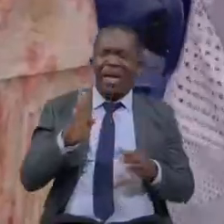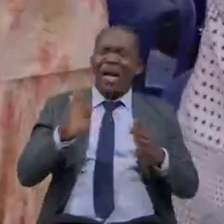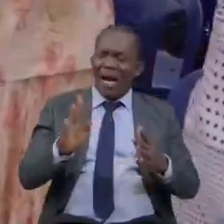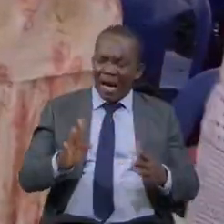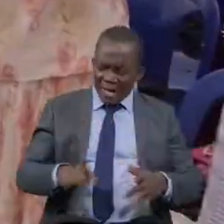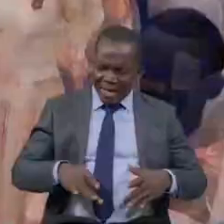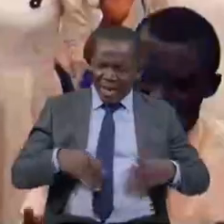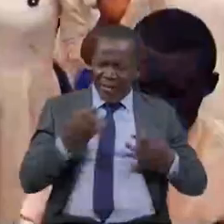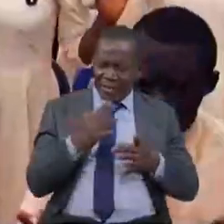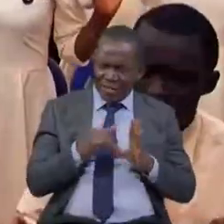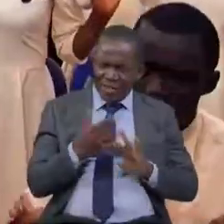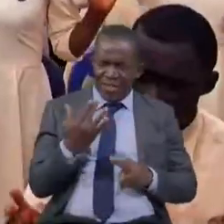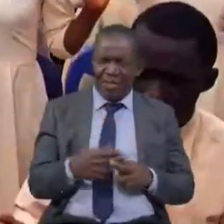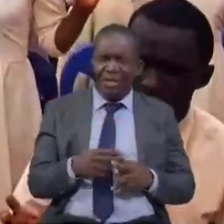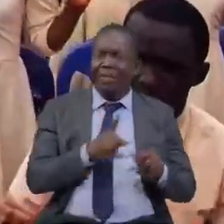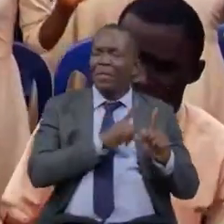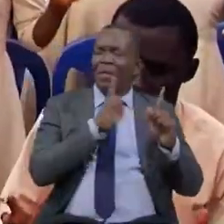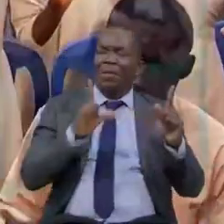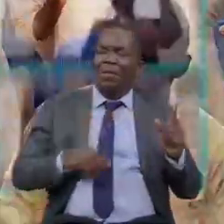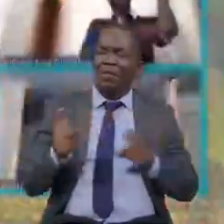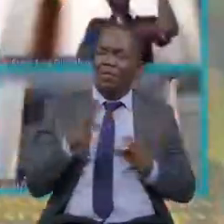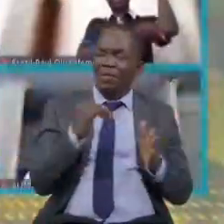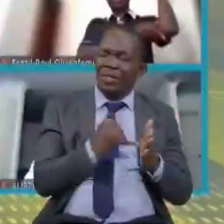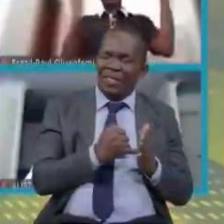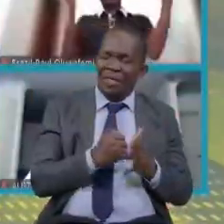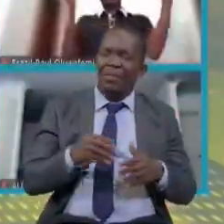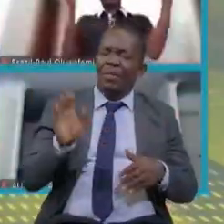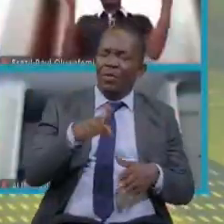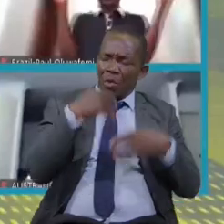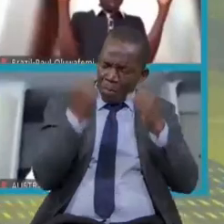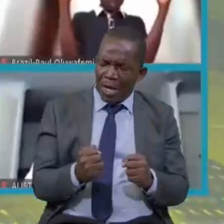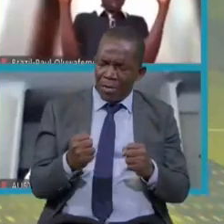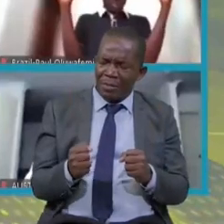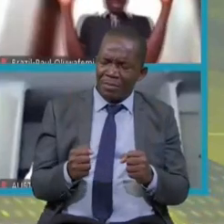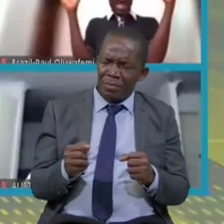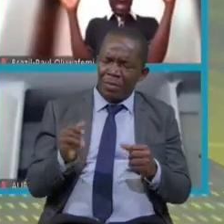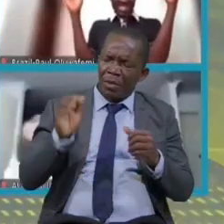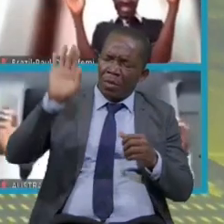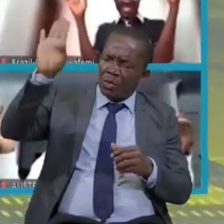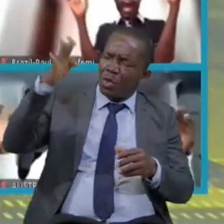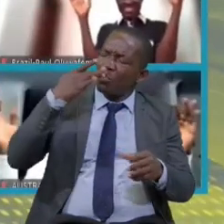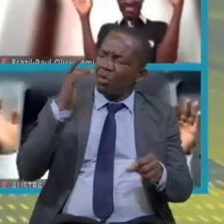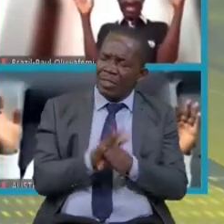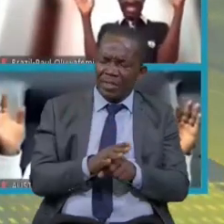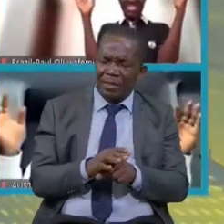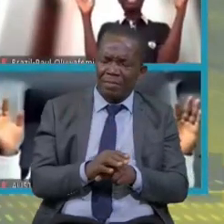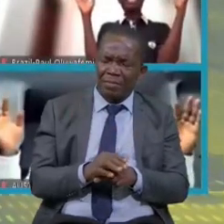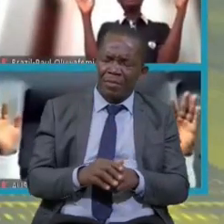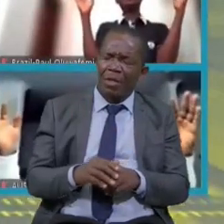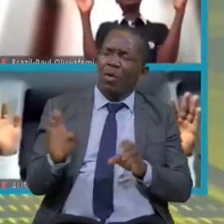Seigneur, confirme ta puissance, ta promesse, confirme